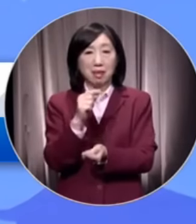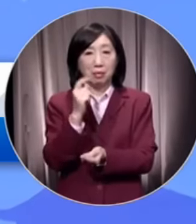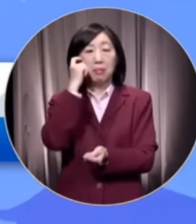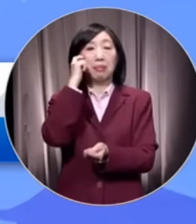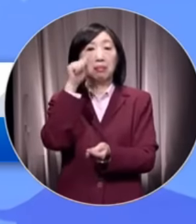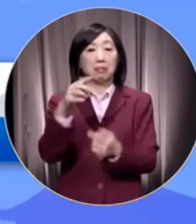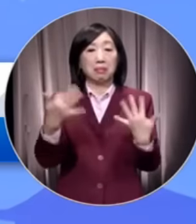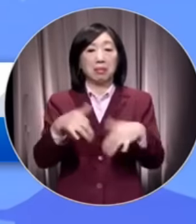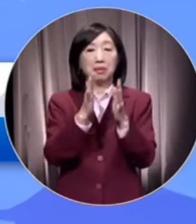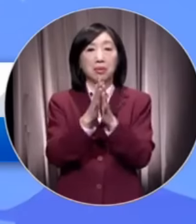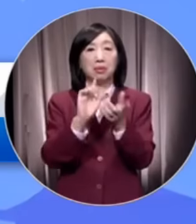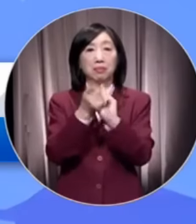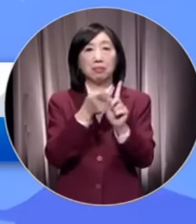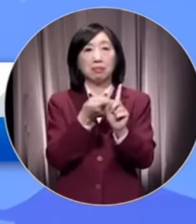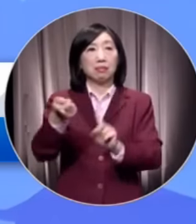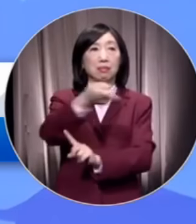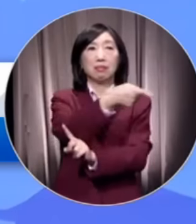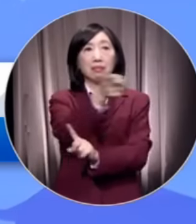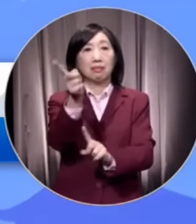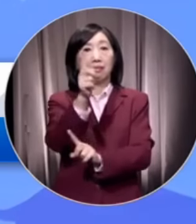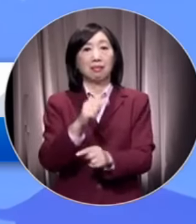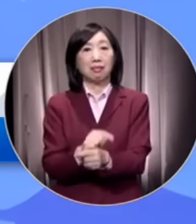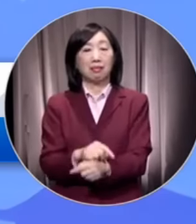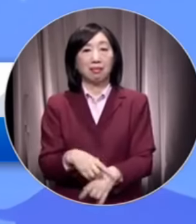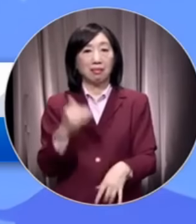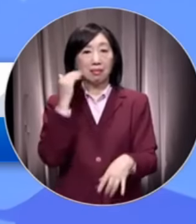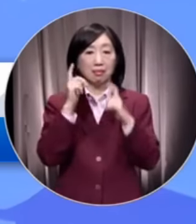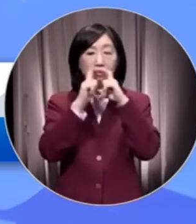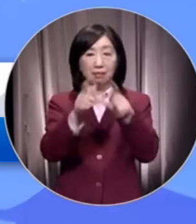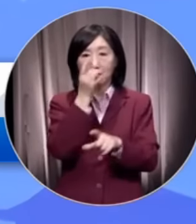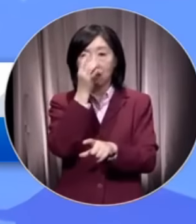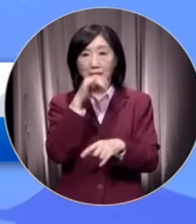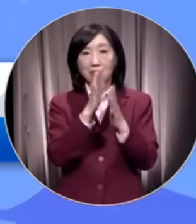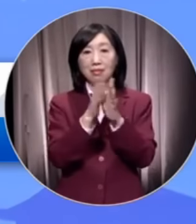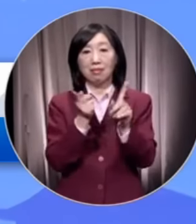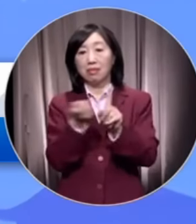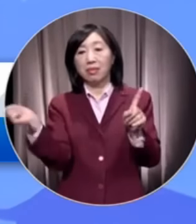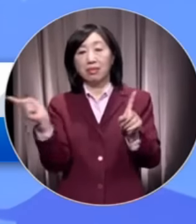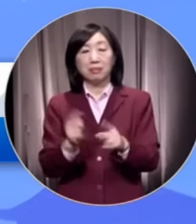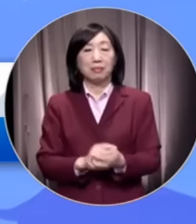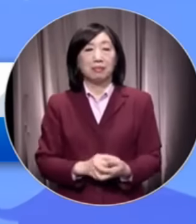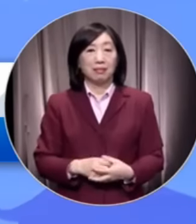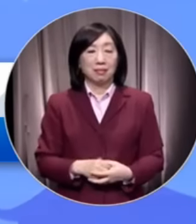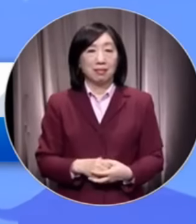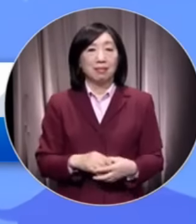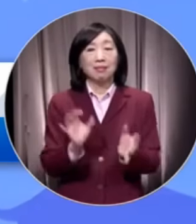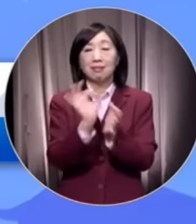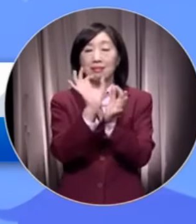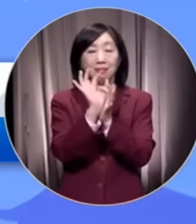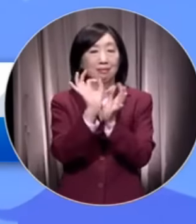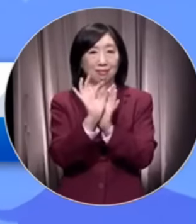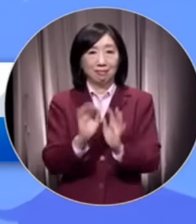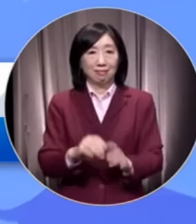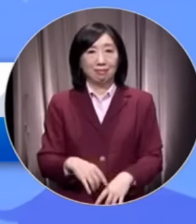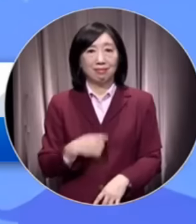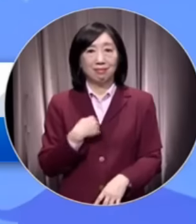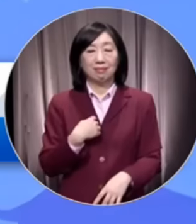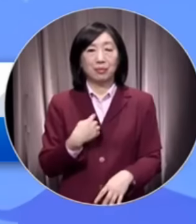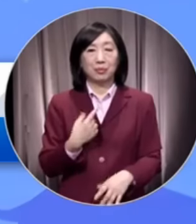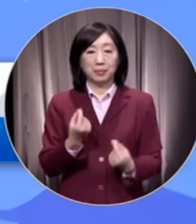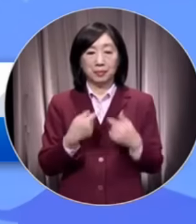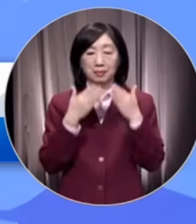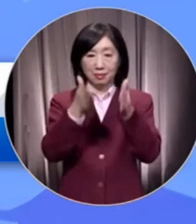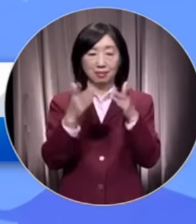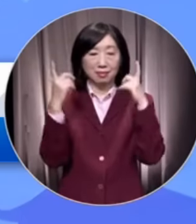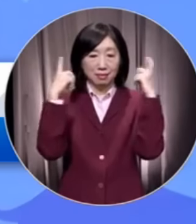就闪过去，那碰到了答不出来的问题就答到别题去。不过没关系，我还是要针对